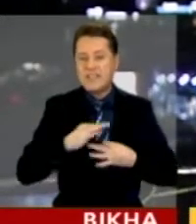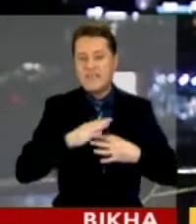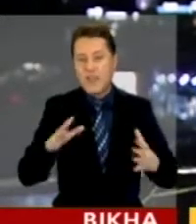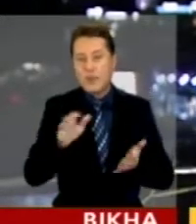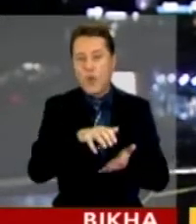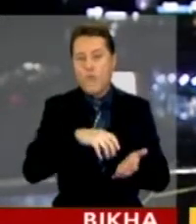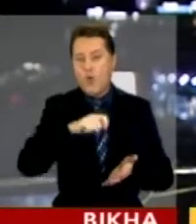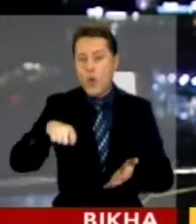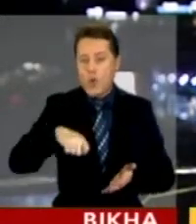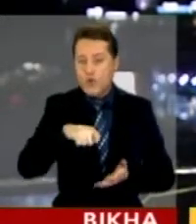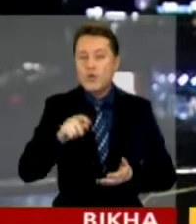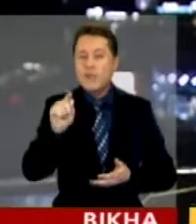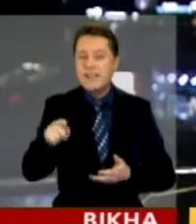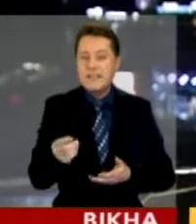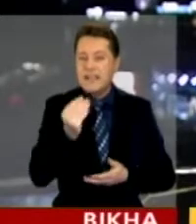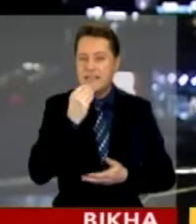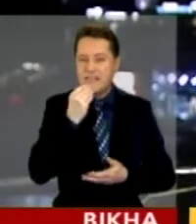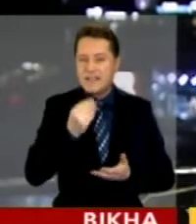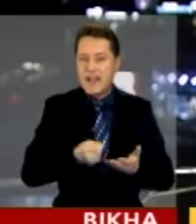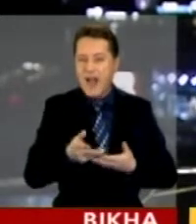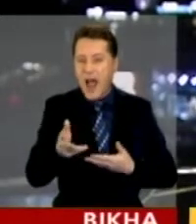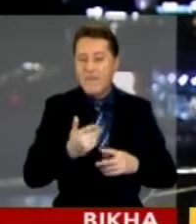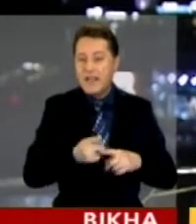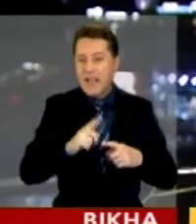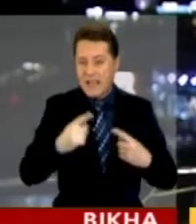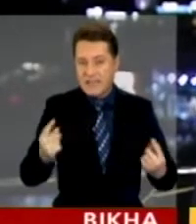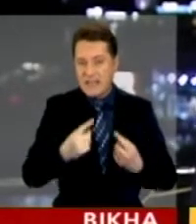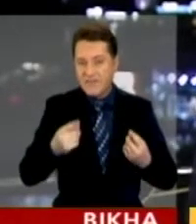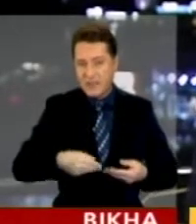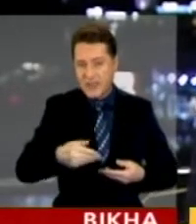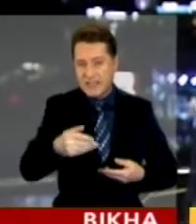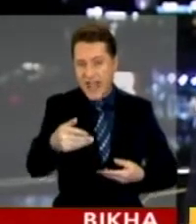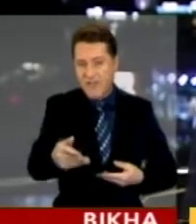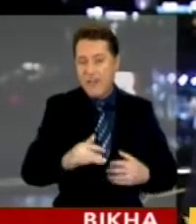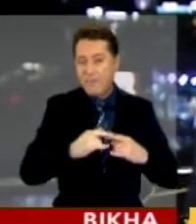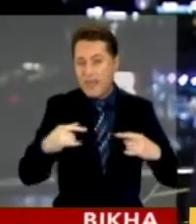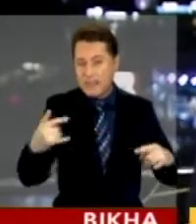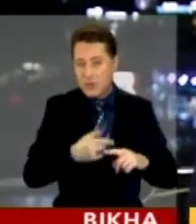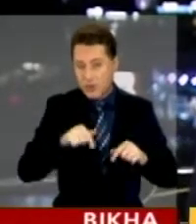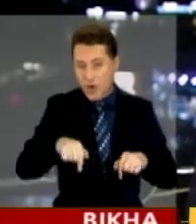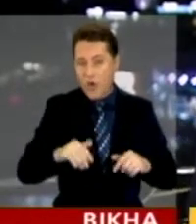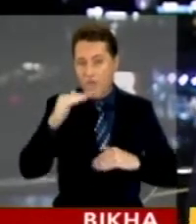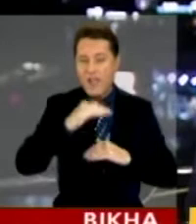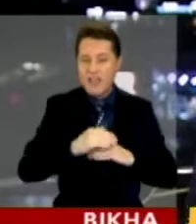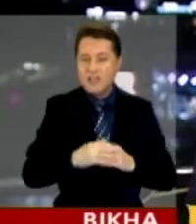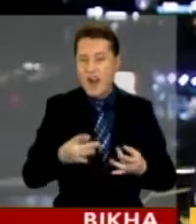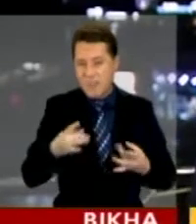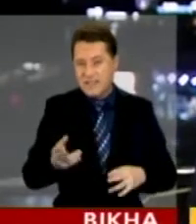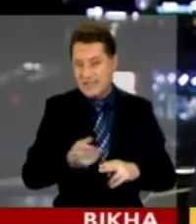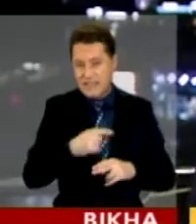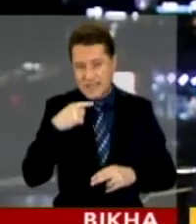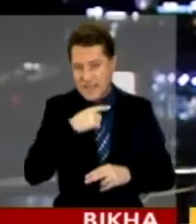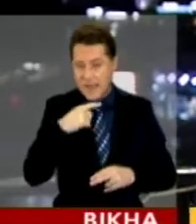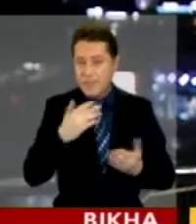і ті страви, святкові, які зазвичай ставлять на стіл цього вечора. Щоправда, вони пісні. Яке